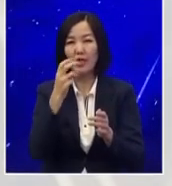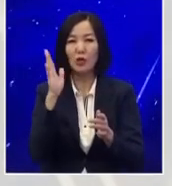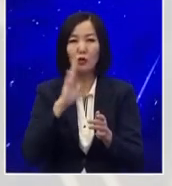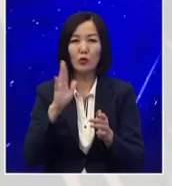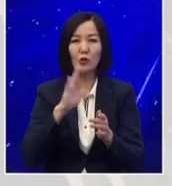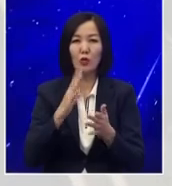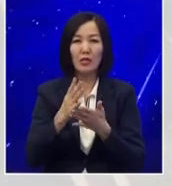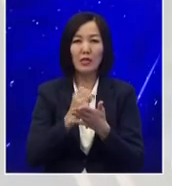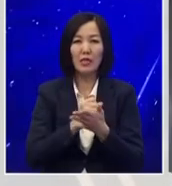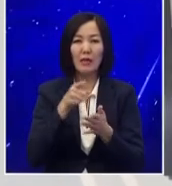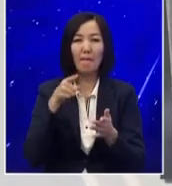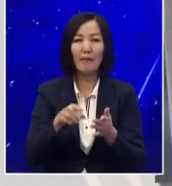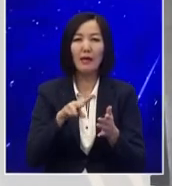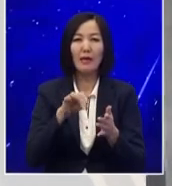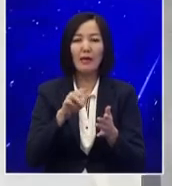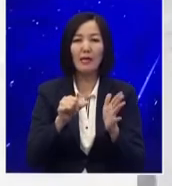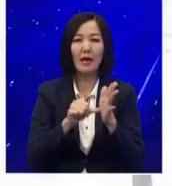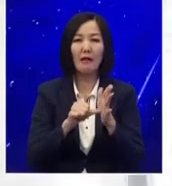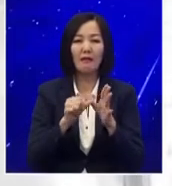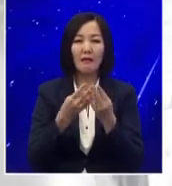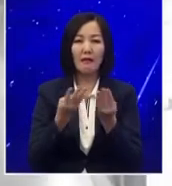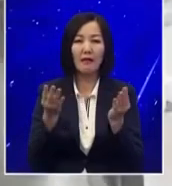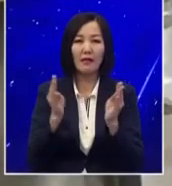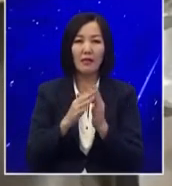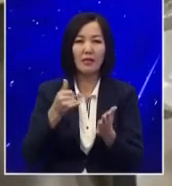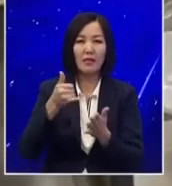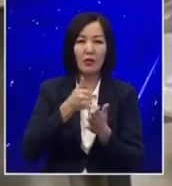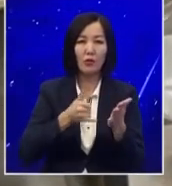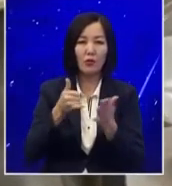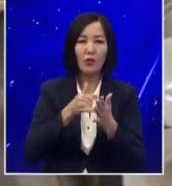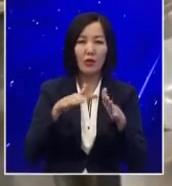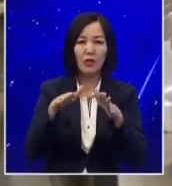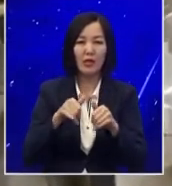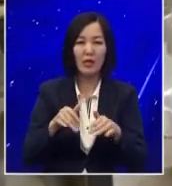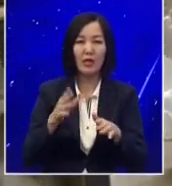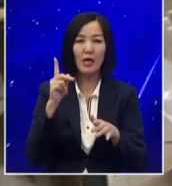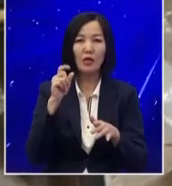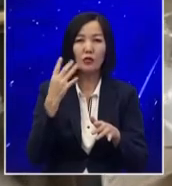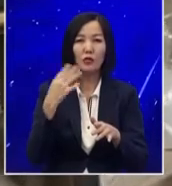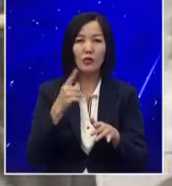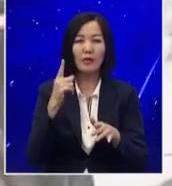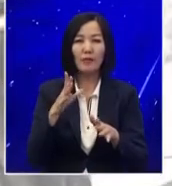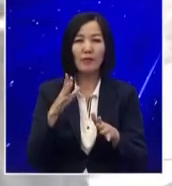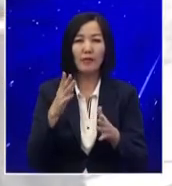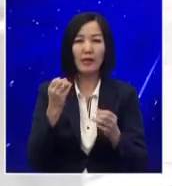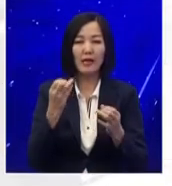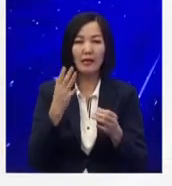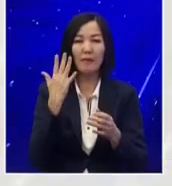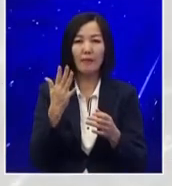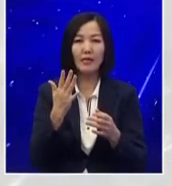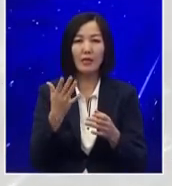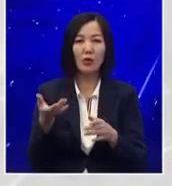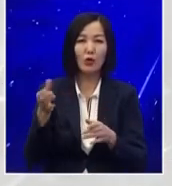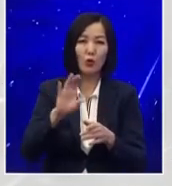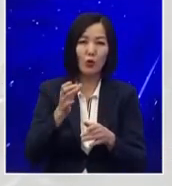сақталған 1000 литрлік 6 ыдыс, 5 литрлік 141 құтыны тәркілеген. Тағы 5 қапшық қақпақ пен бөліп құю